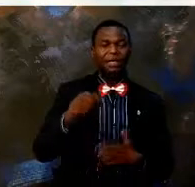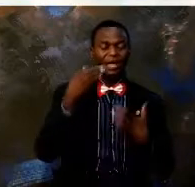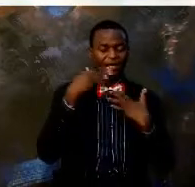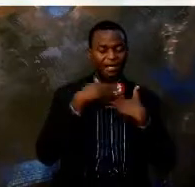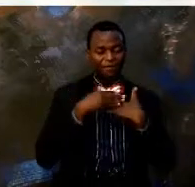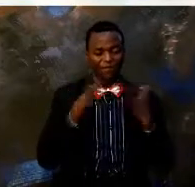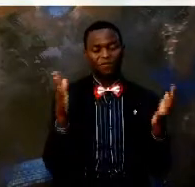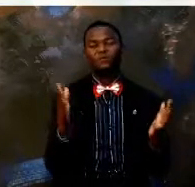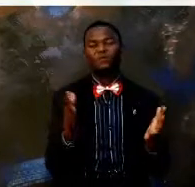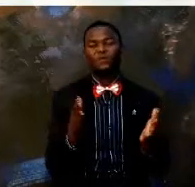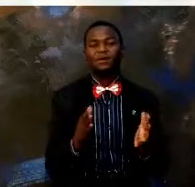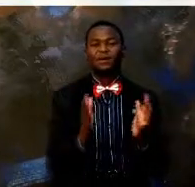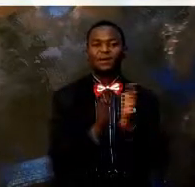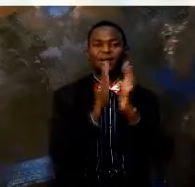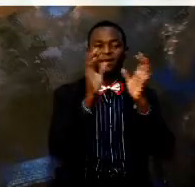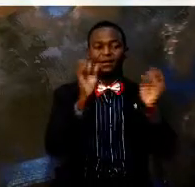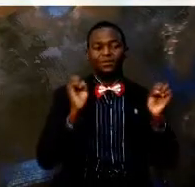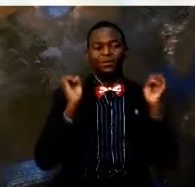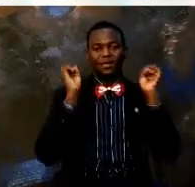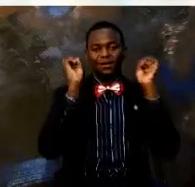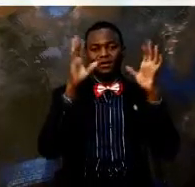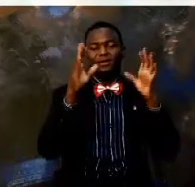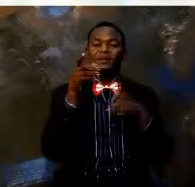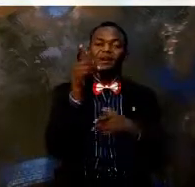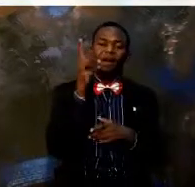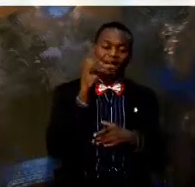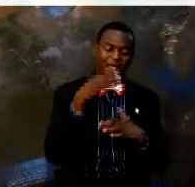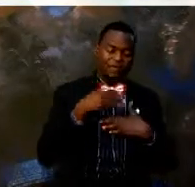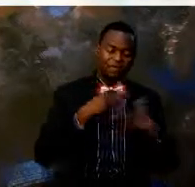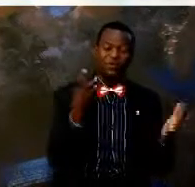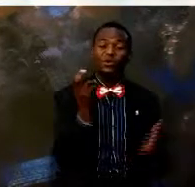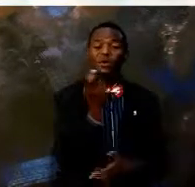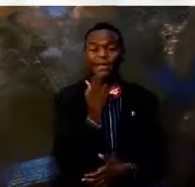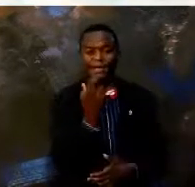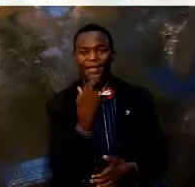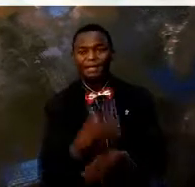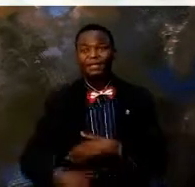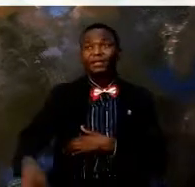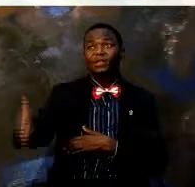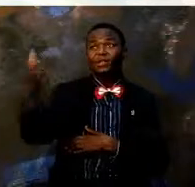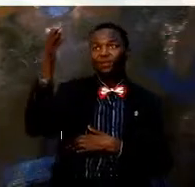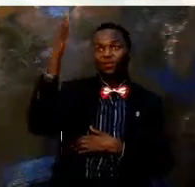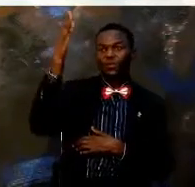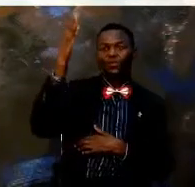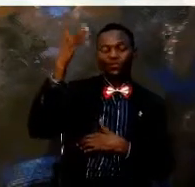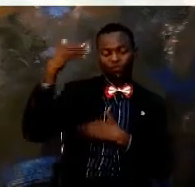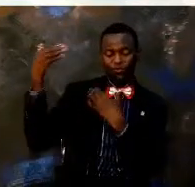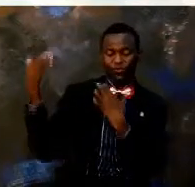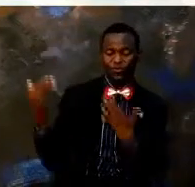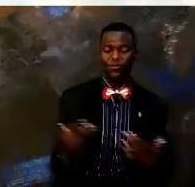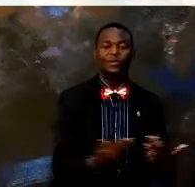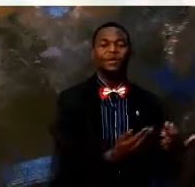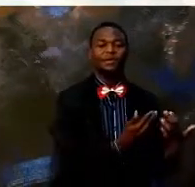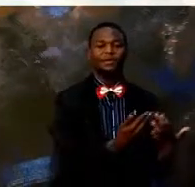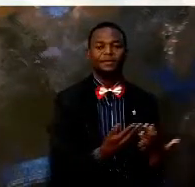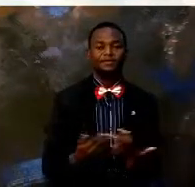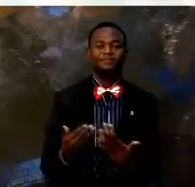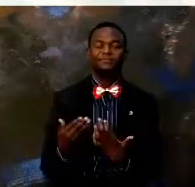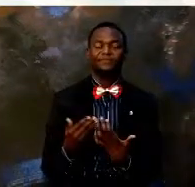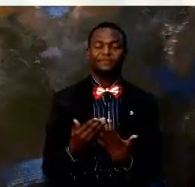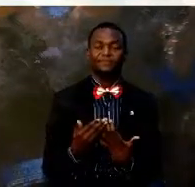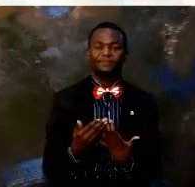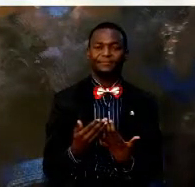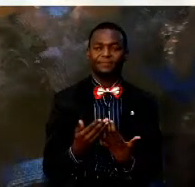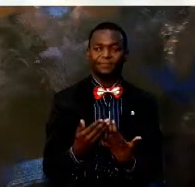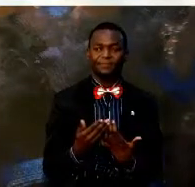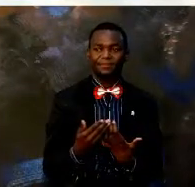aliyemfunua. Haleluya. Aliyefunuliwa ni nani? Mungu mwana.